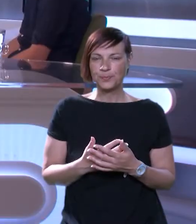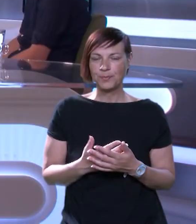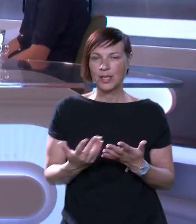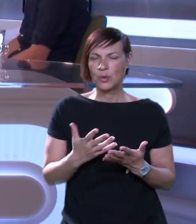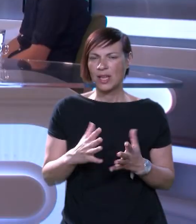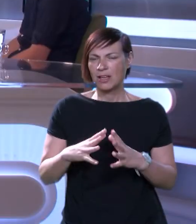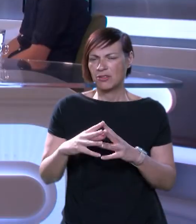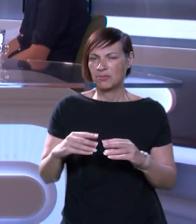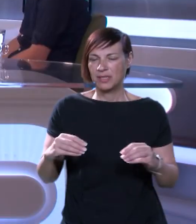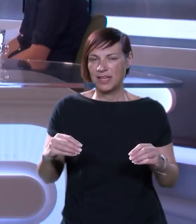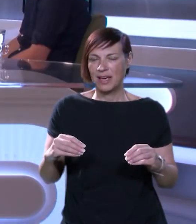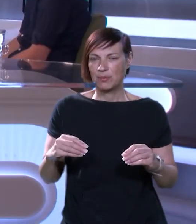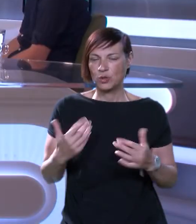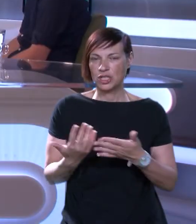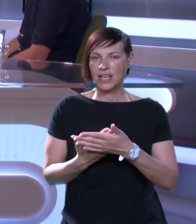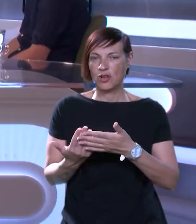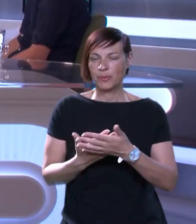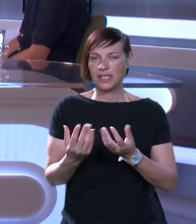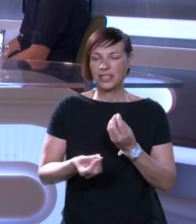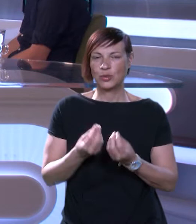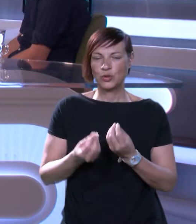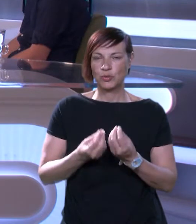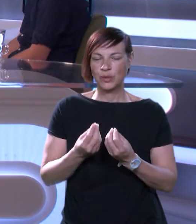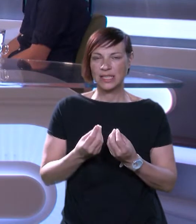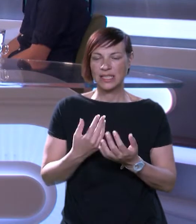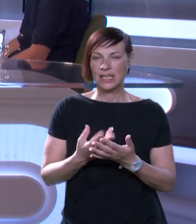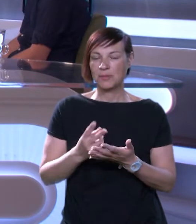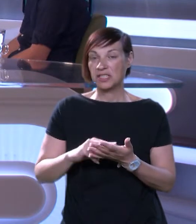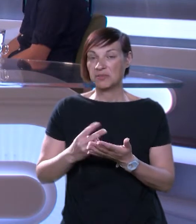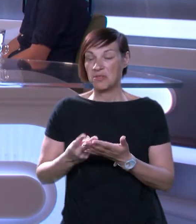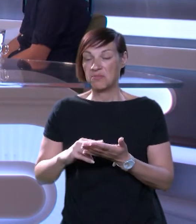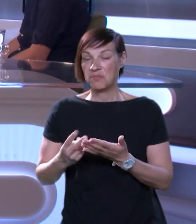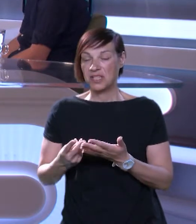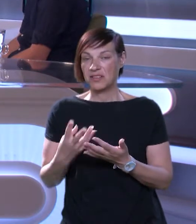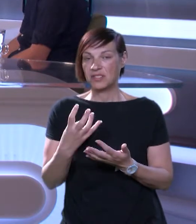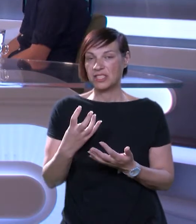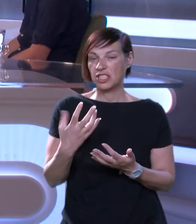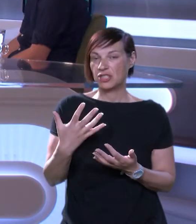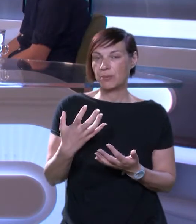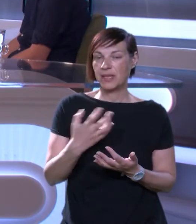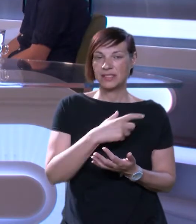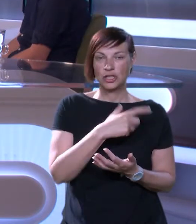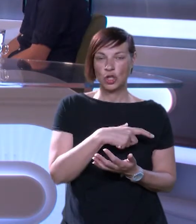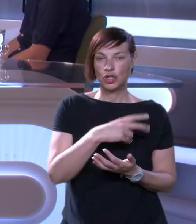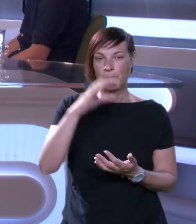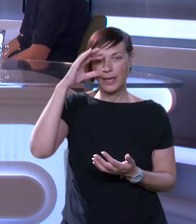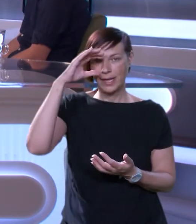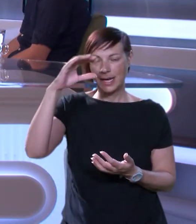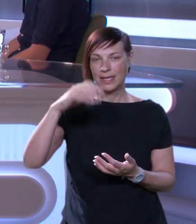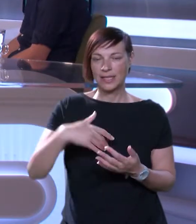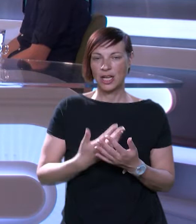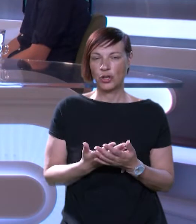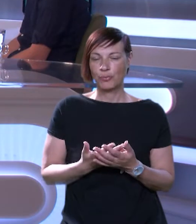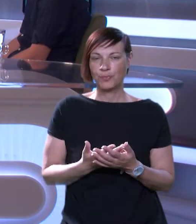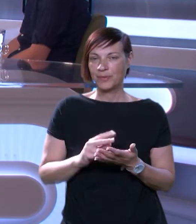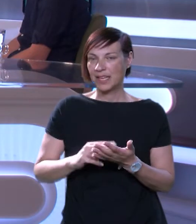2000. U nekom napuštenom porno kinu smo igrali. Imali smo simultani prijevod za nekakvih, ja ne znam, 400-500 ljudi je to gledalo.